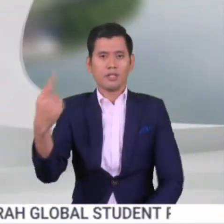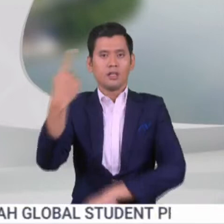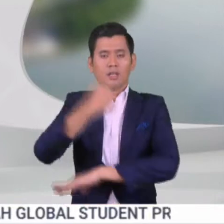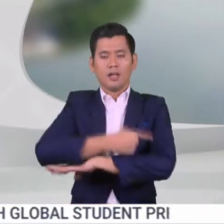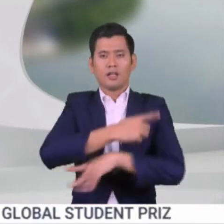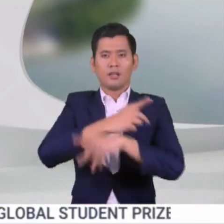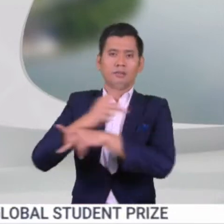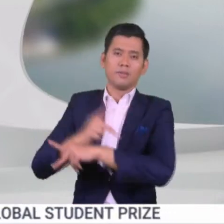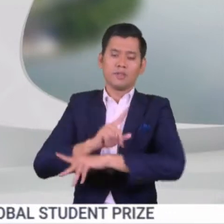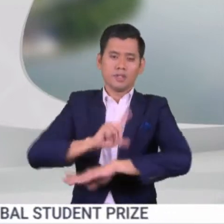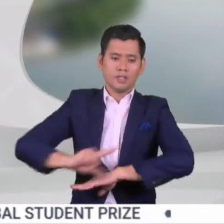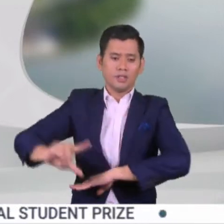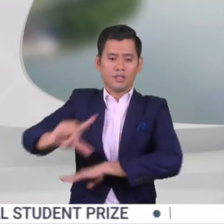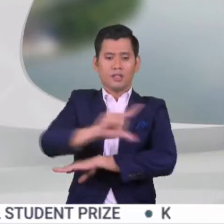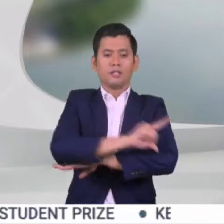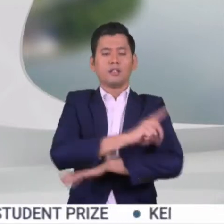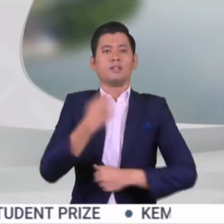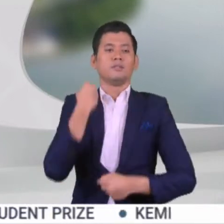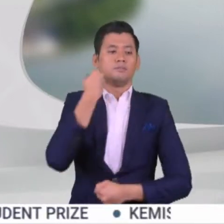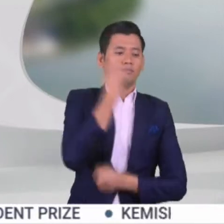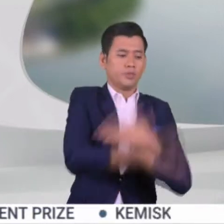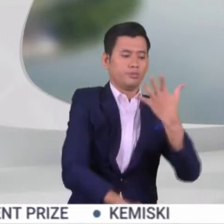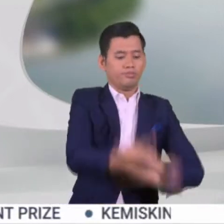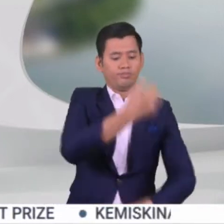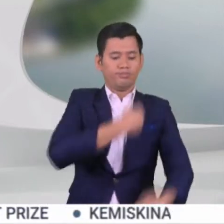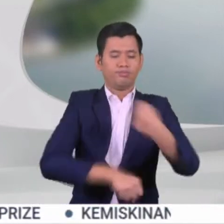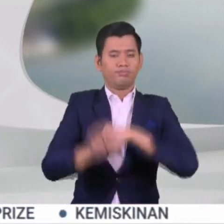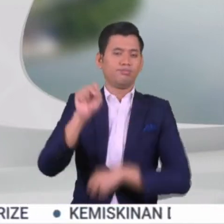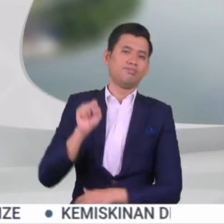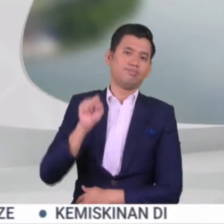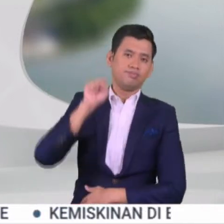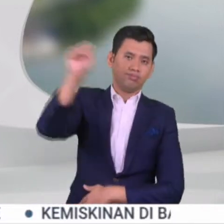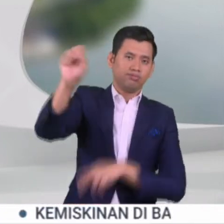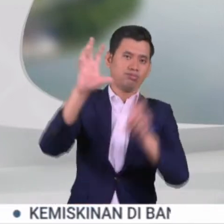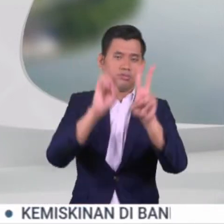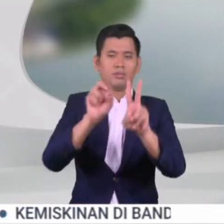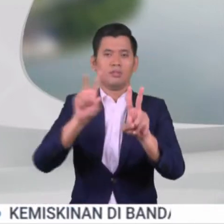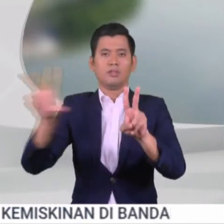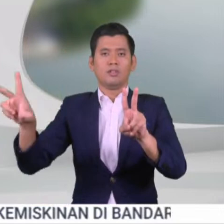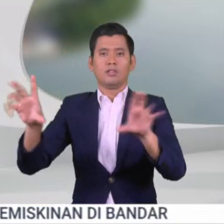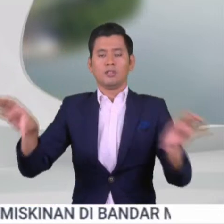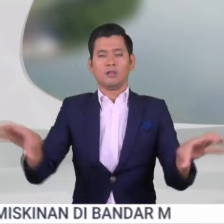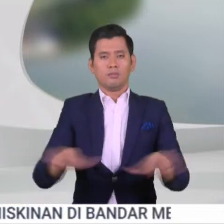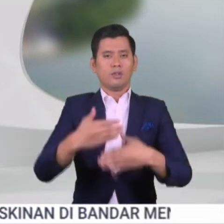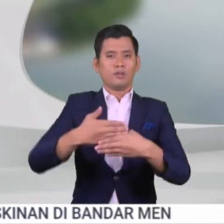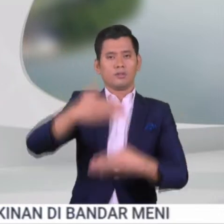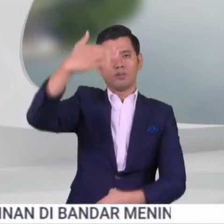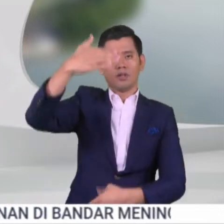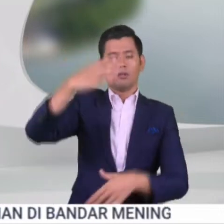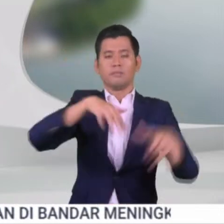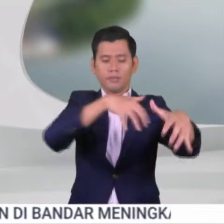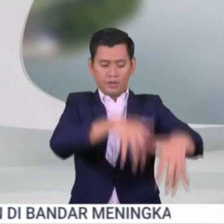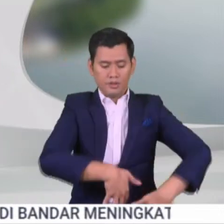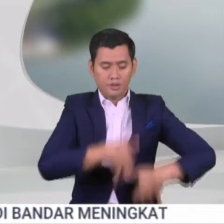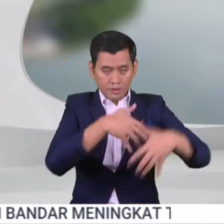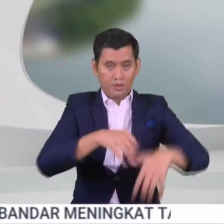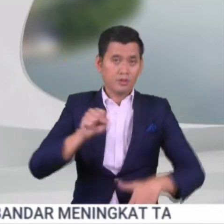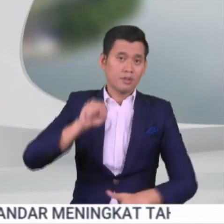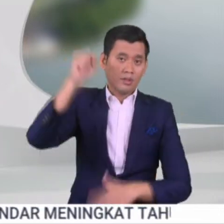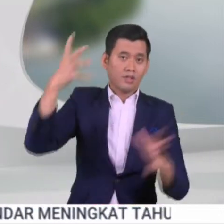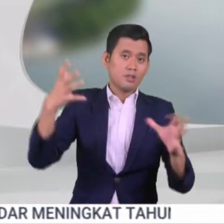Hari Penternak, Peladang dan Nelayan Sabah HPPNS 2023 yang julung kalinya diadakan di Wisma Pertanian Sabah mendapat